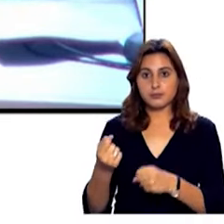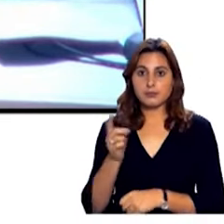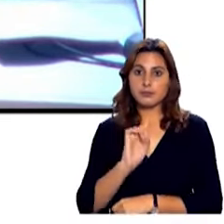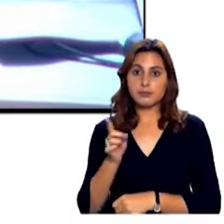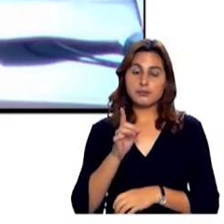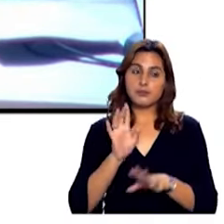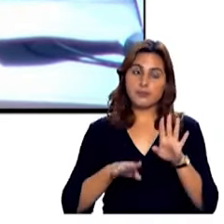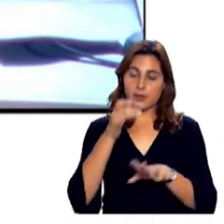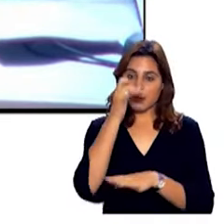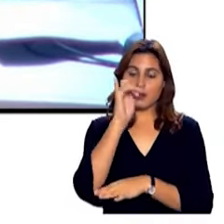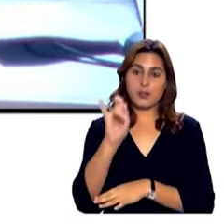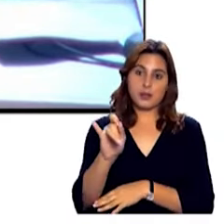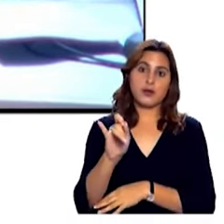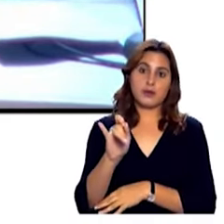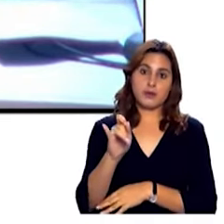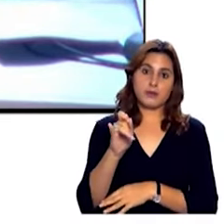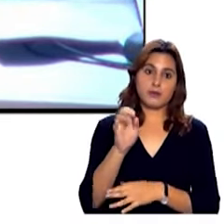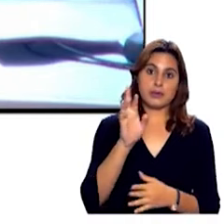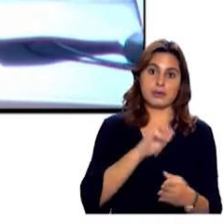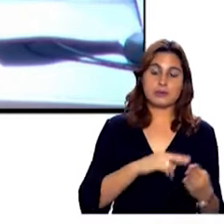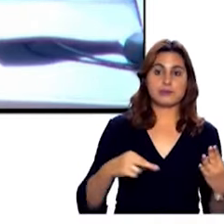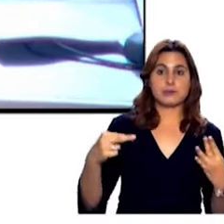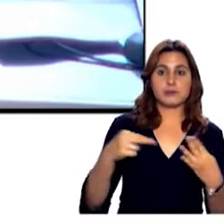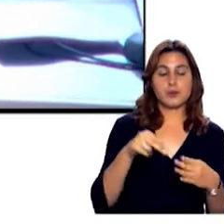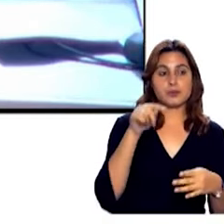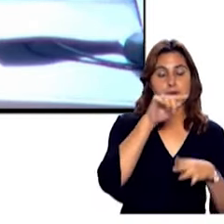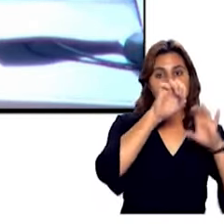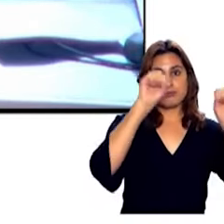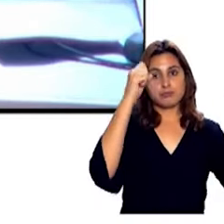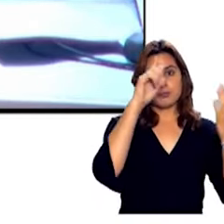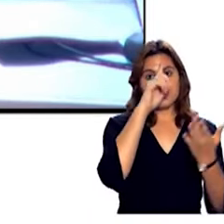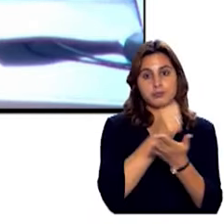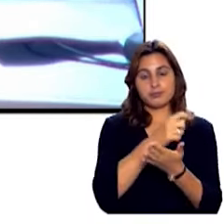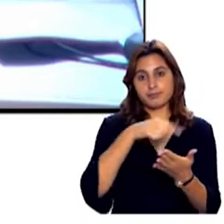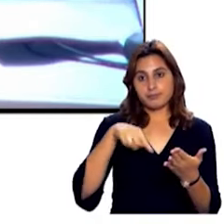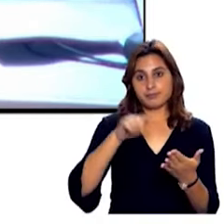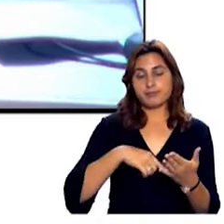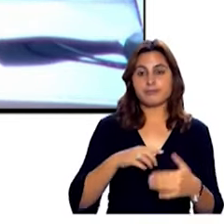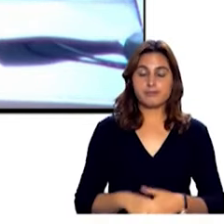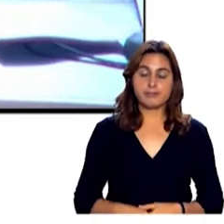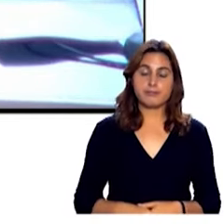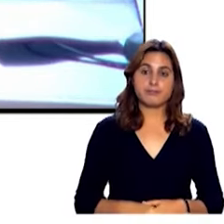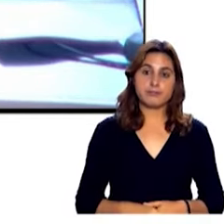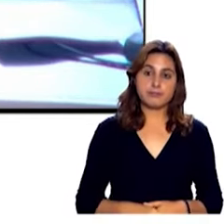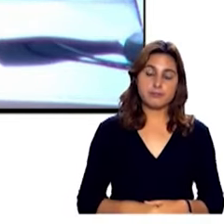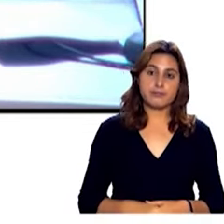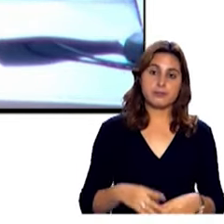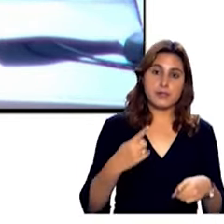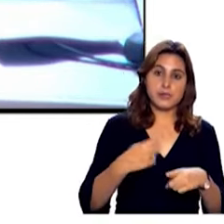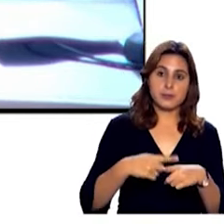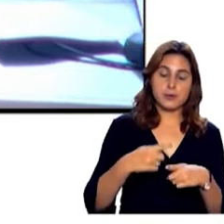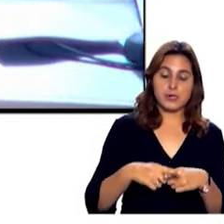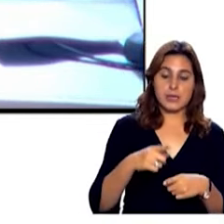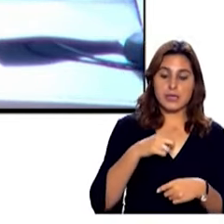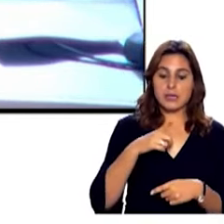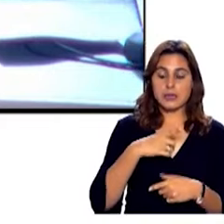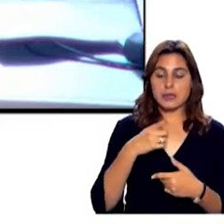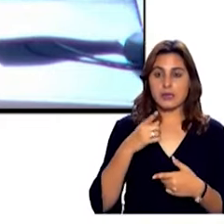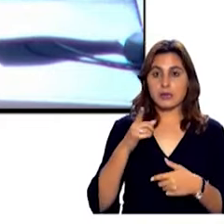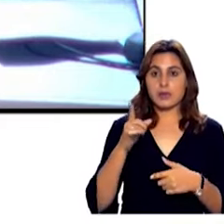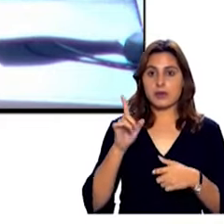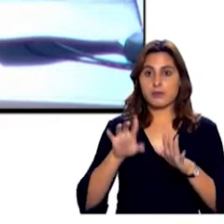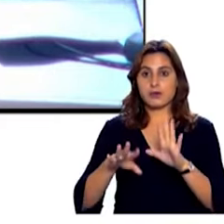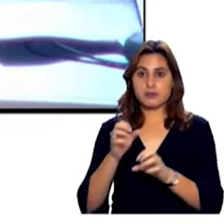cassation parce qu'on aura bien compris que cette opinion a été Prise en compte Maison l'a repoussé mais cela peut avoir